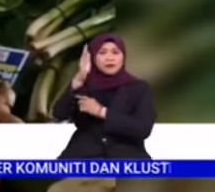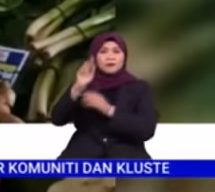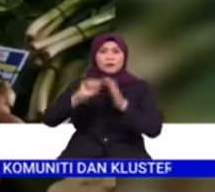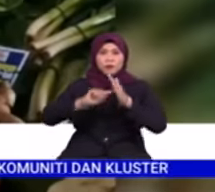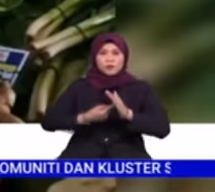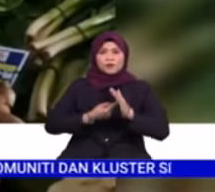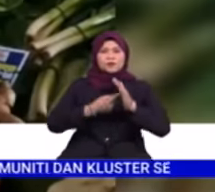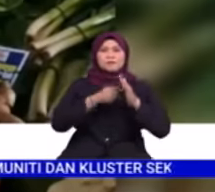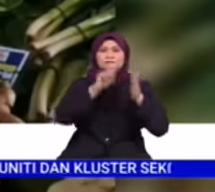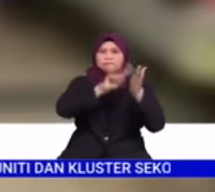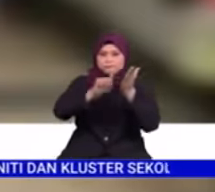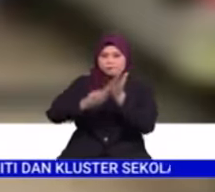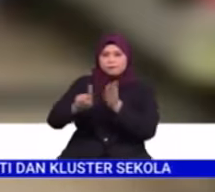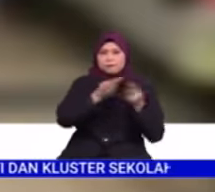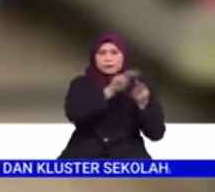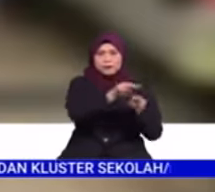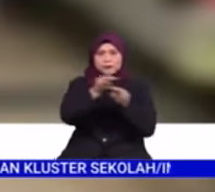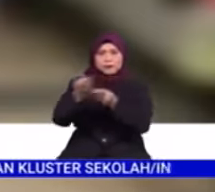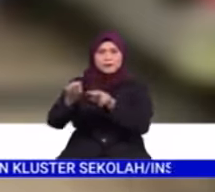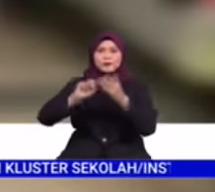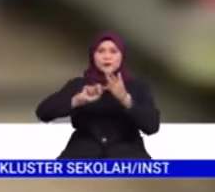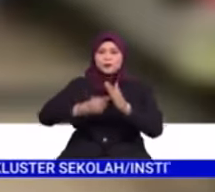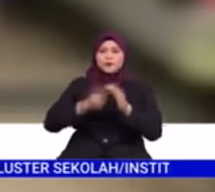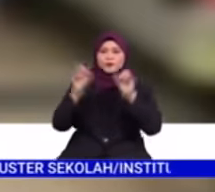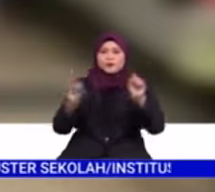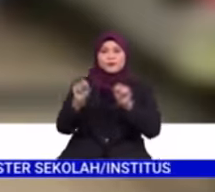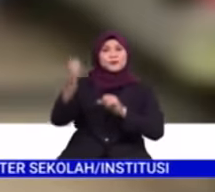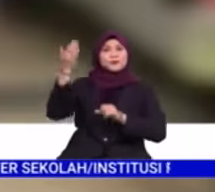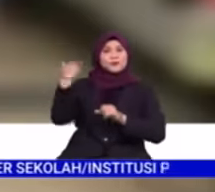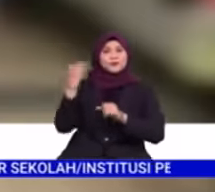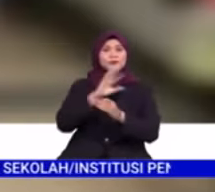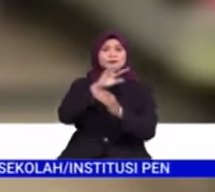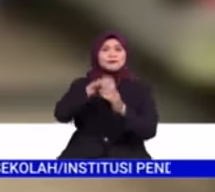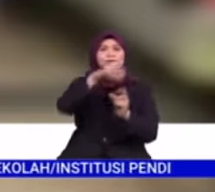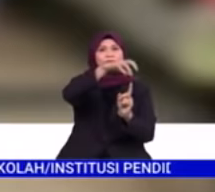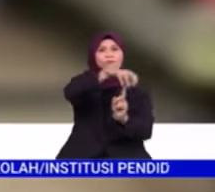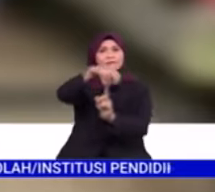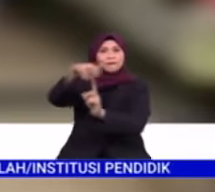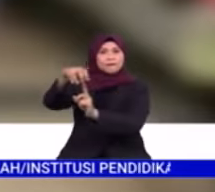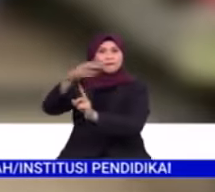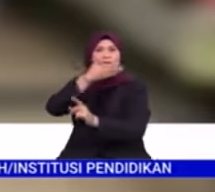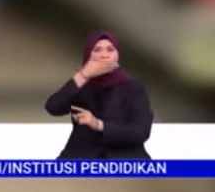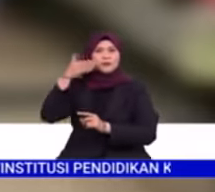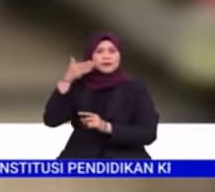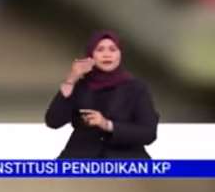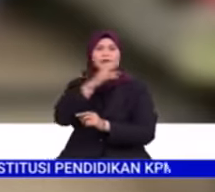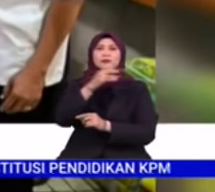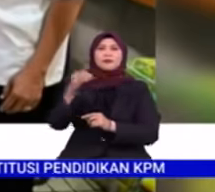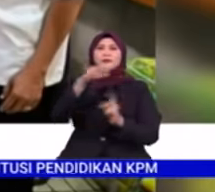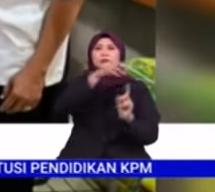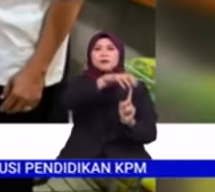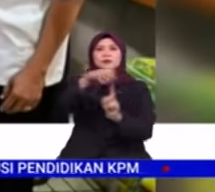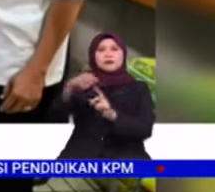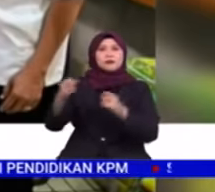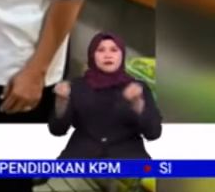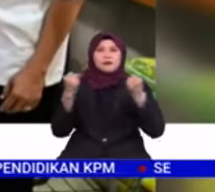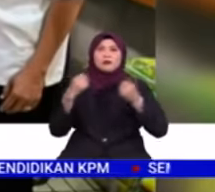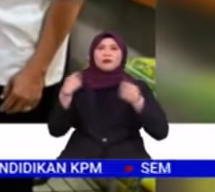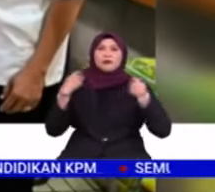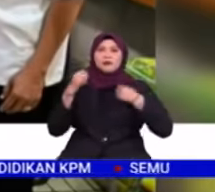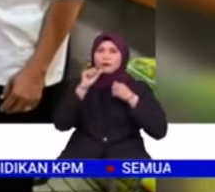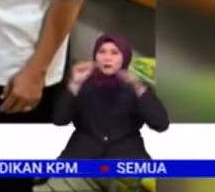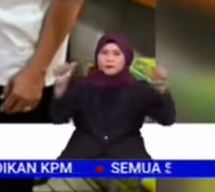di seluruh negara bermula selepas membalikkan bazar Ramadan pasta awam setiap Pasaraya